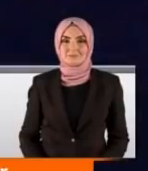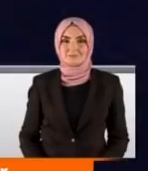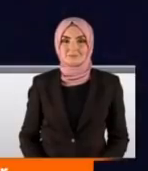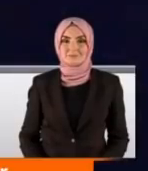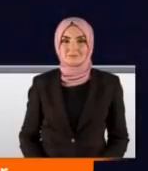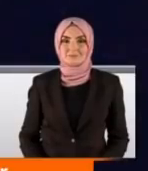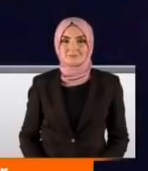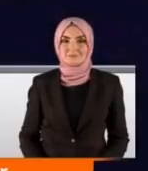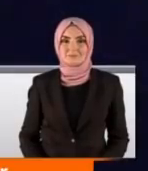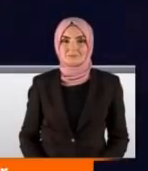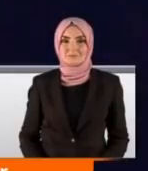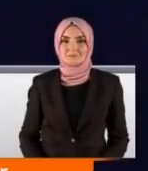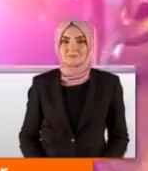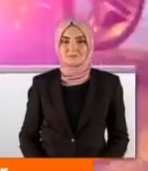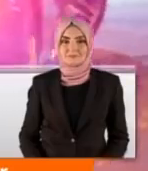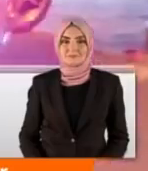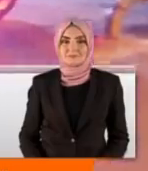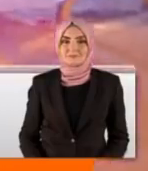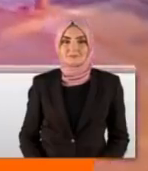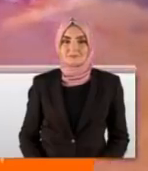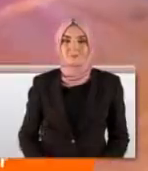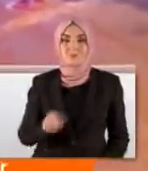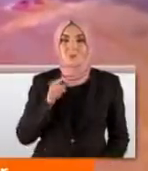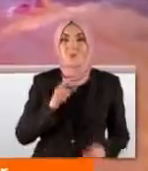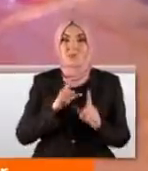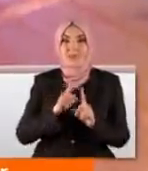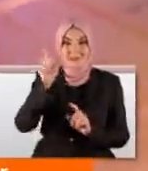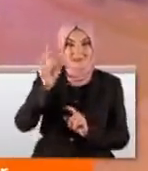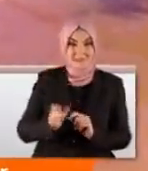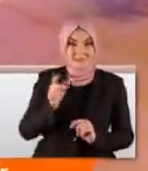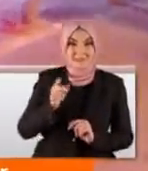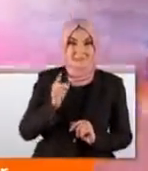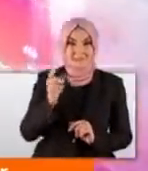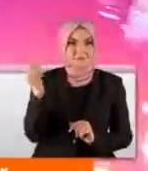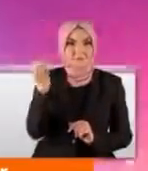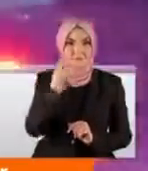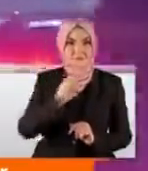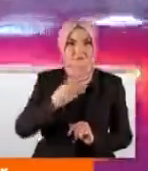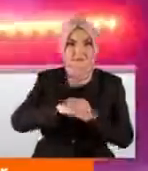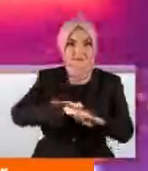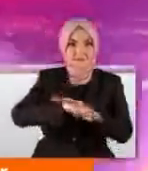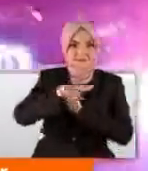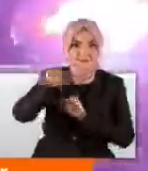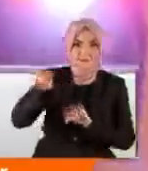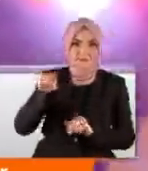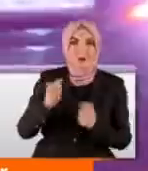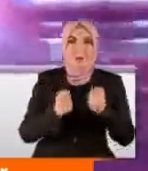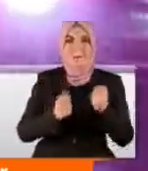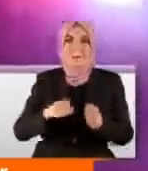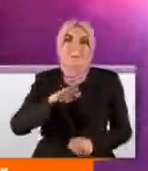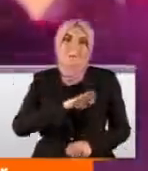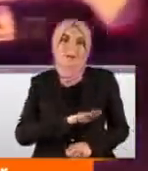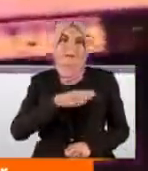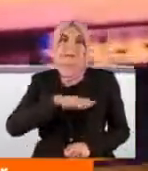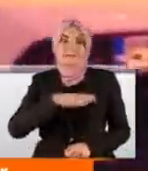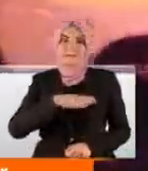Aşağıda park etler, burada boş yapar. İşte o değnekçilerden birkaçı da hemen sağ taraftalar. Araçlarını park etmek isteyen kişiler sağa